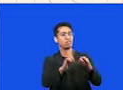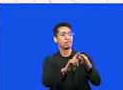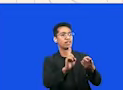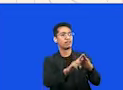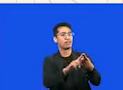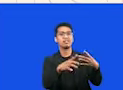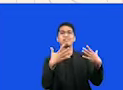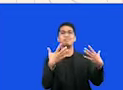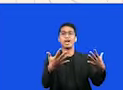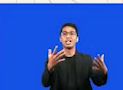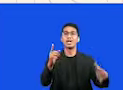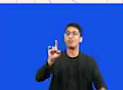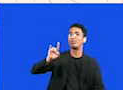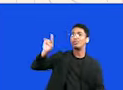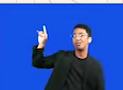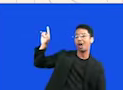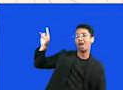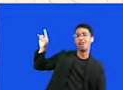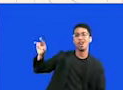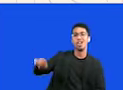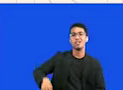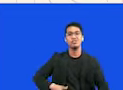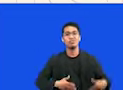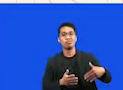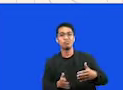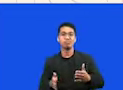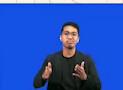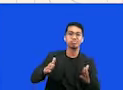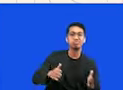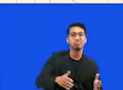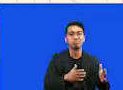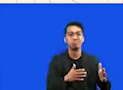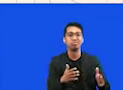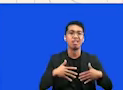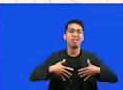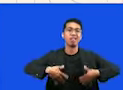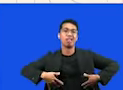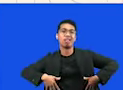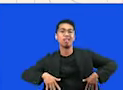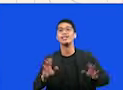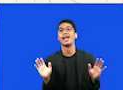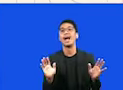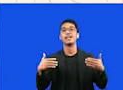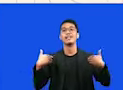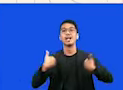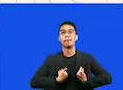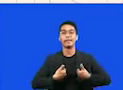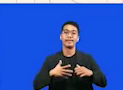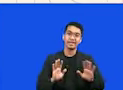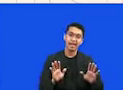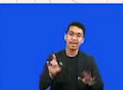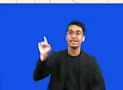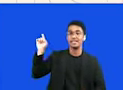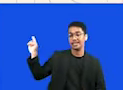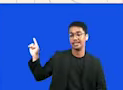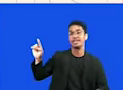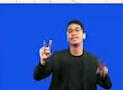lelai dari Yesaya 40 ayat 31 ini adalah tema